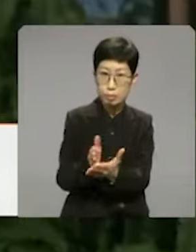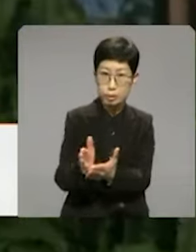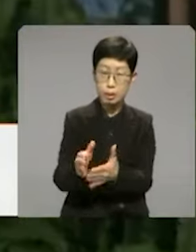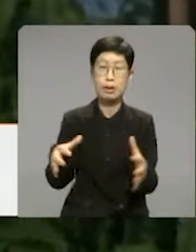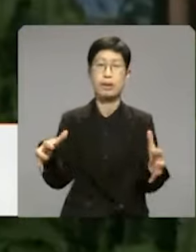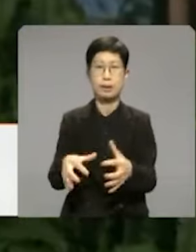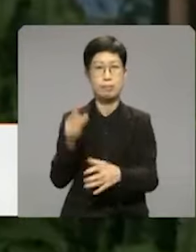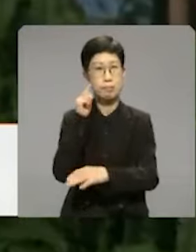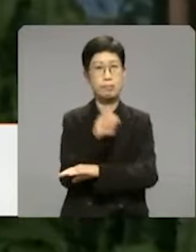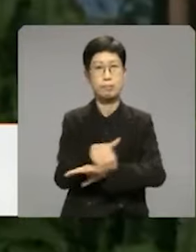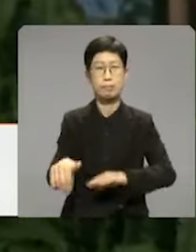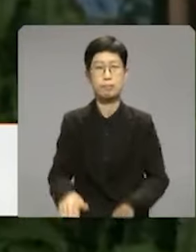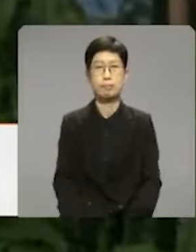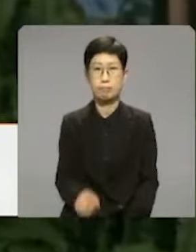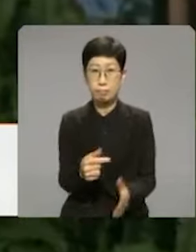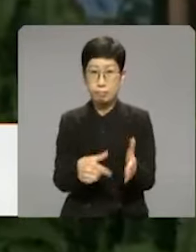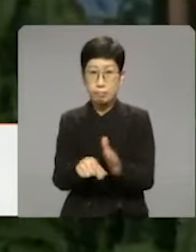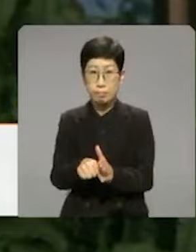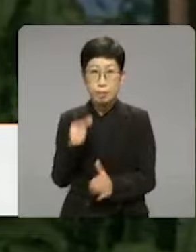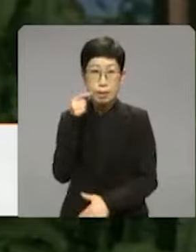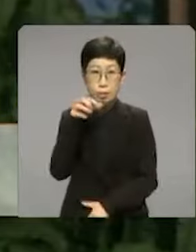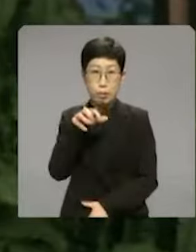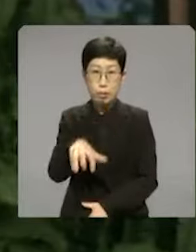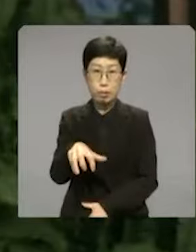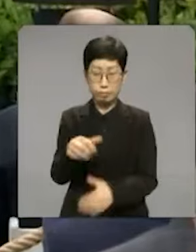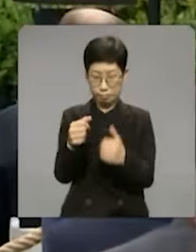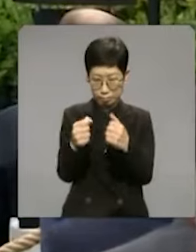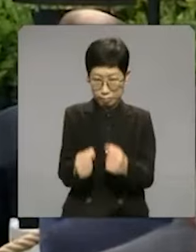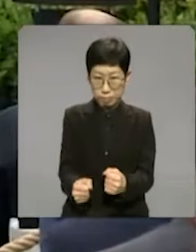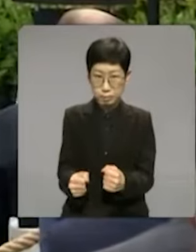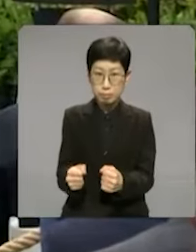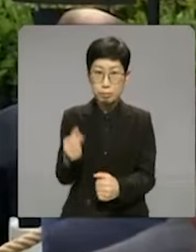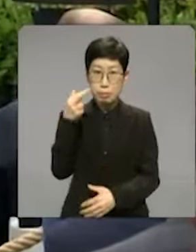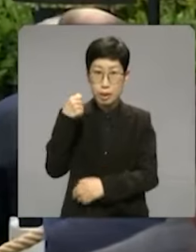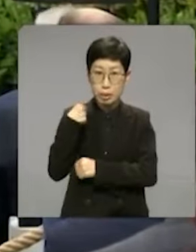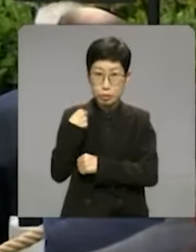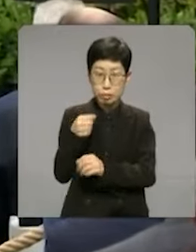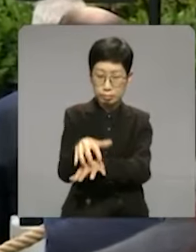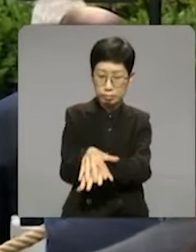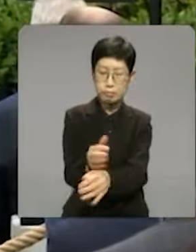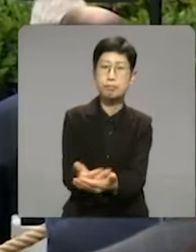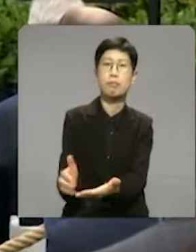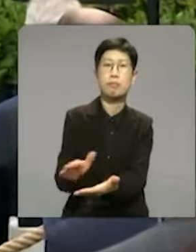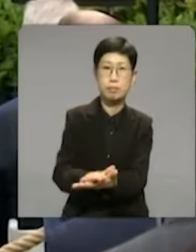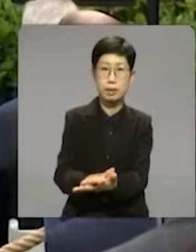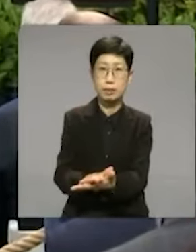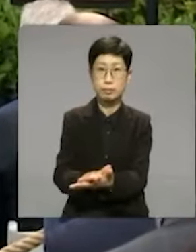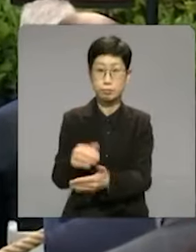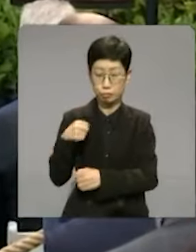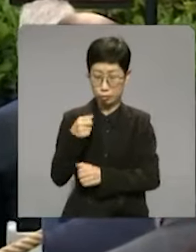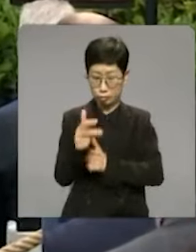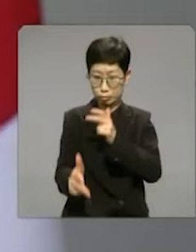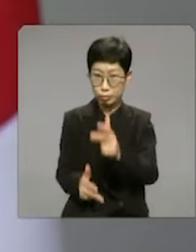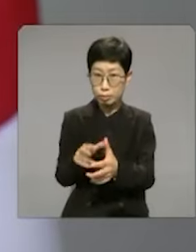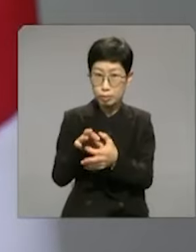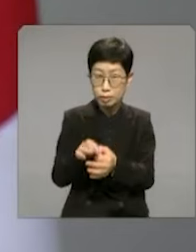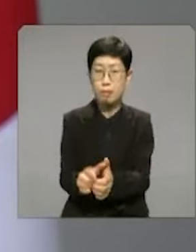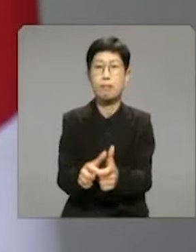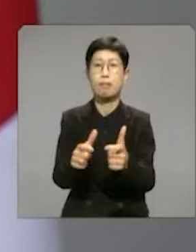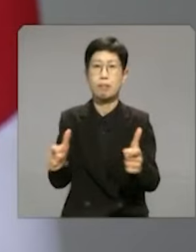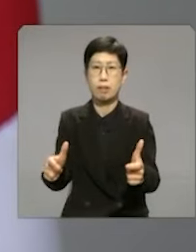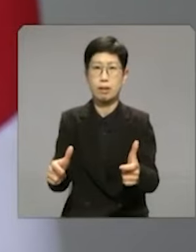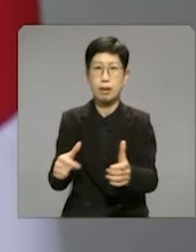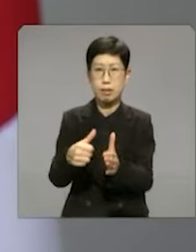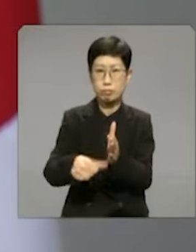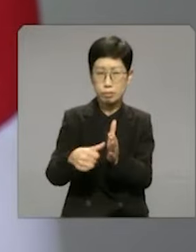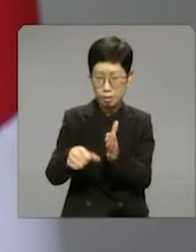방침입니다. 이를 위해 주일 미군의 구조를 재편합니다. 방위산업 협력도 강화해 무기 공동 개발과 생산을